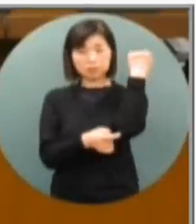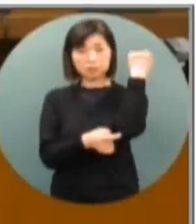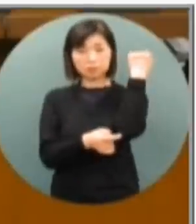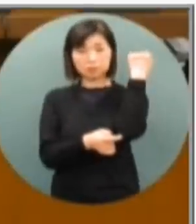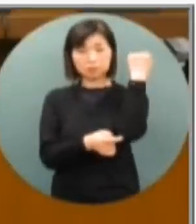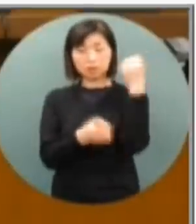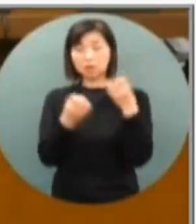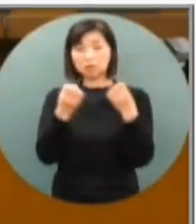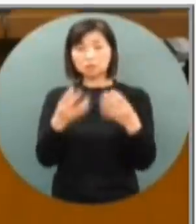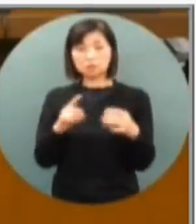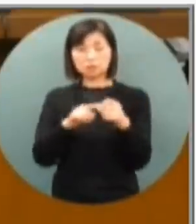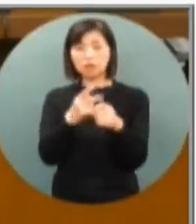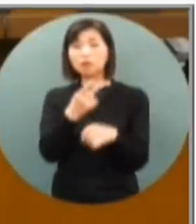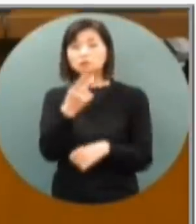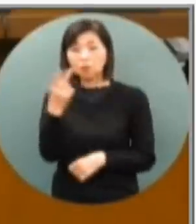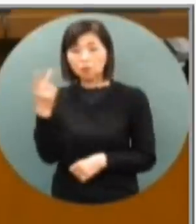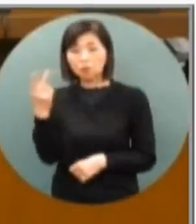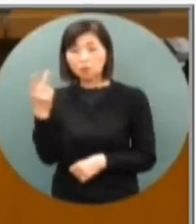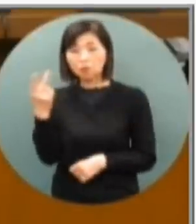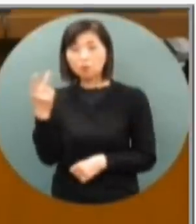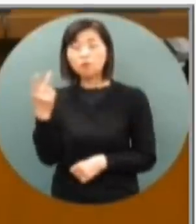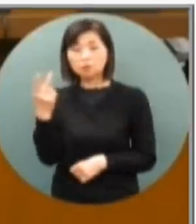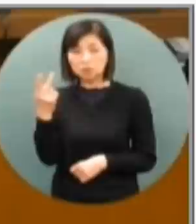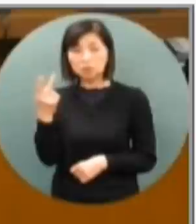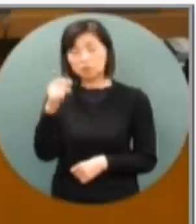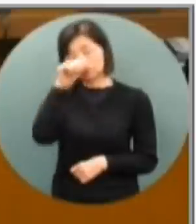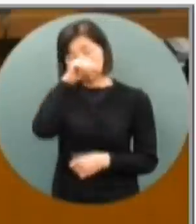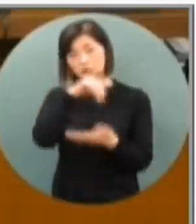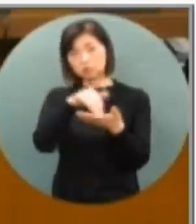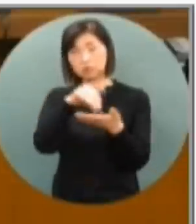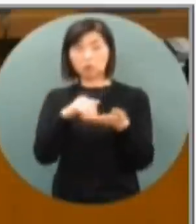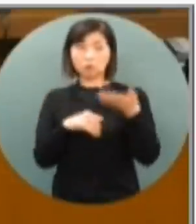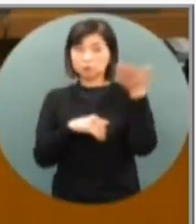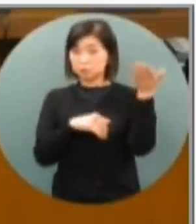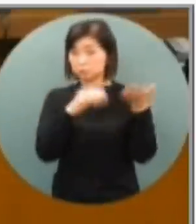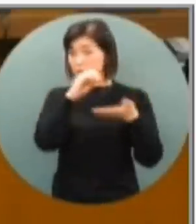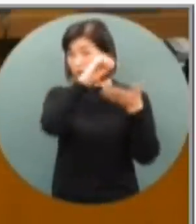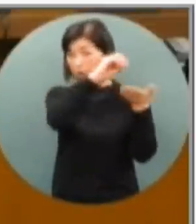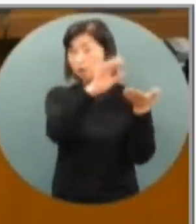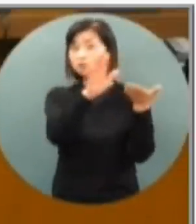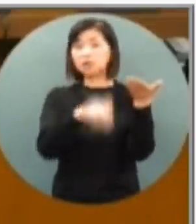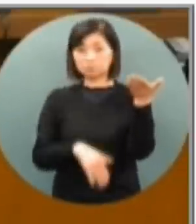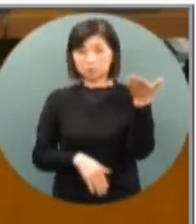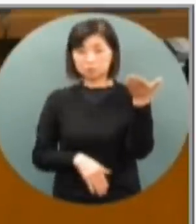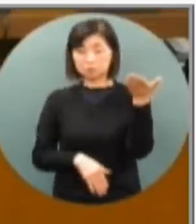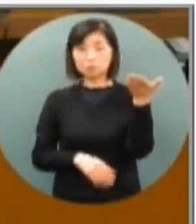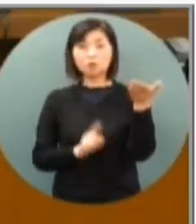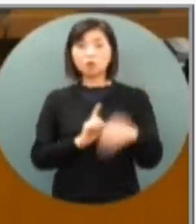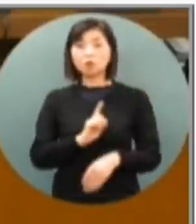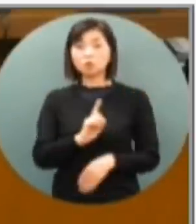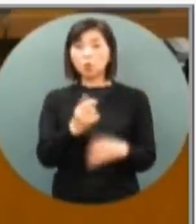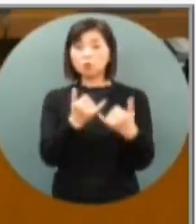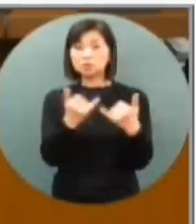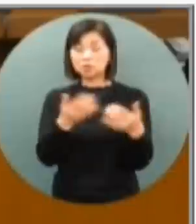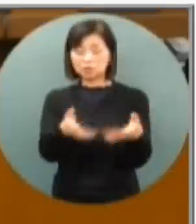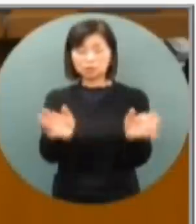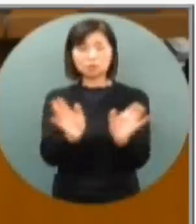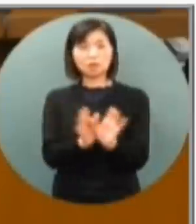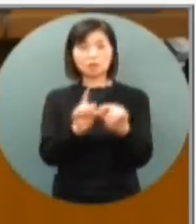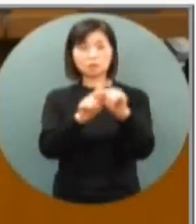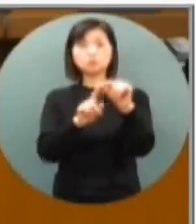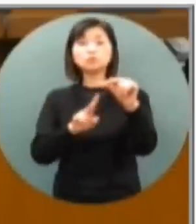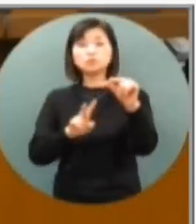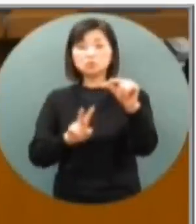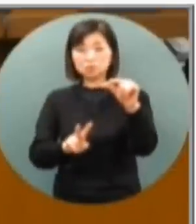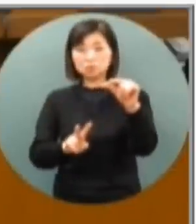度には予算の方も提案させていただいてますが、当事者団体が中心となってそ